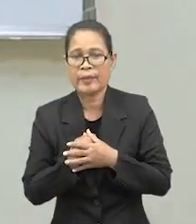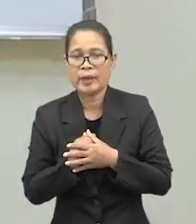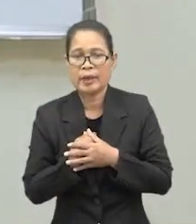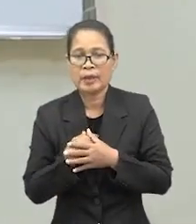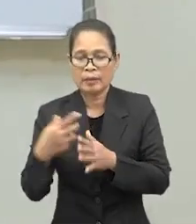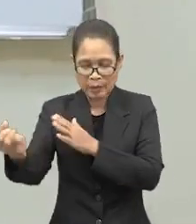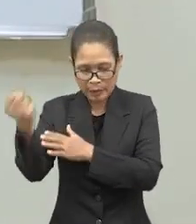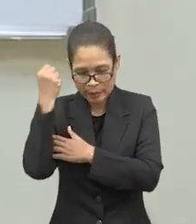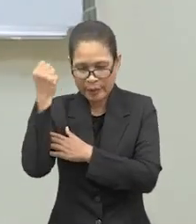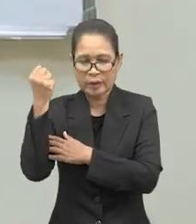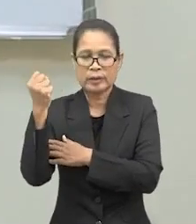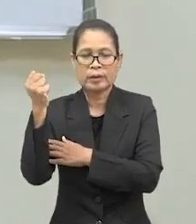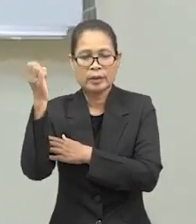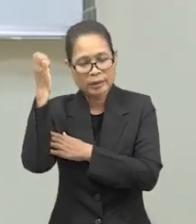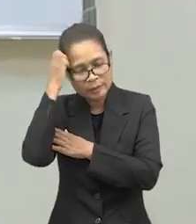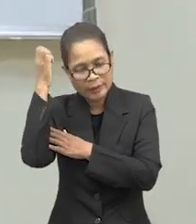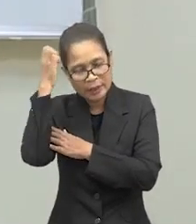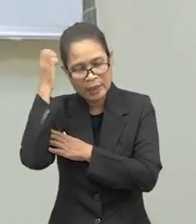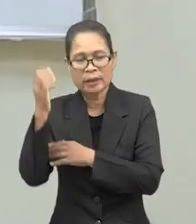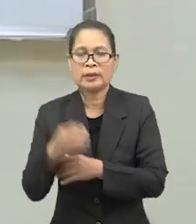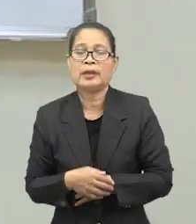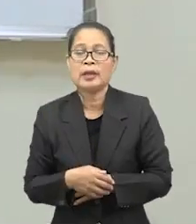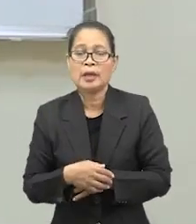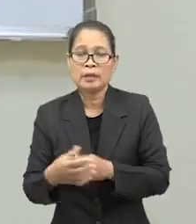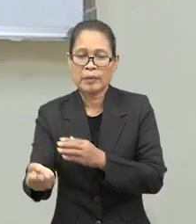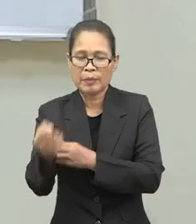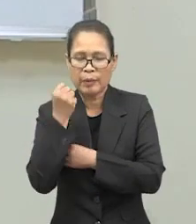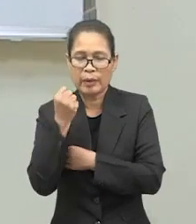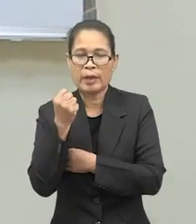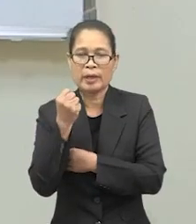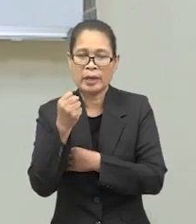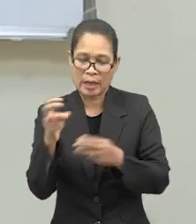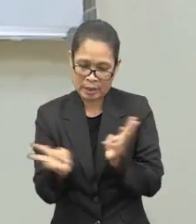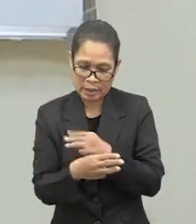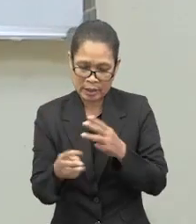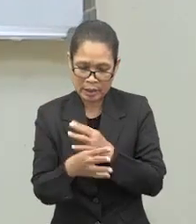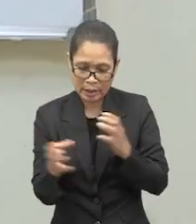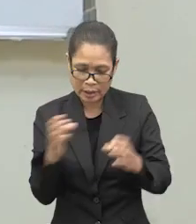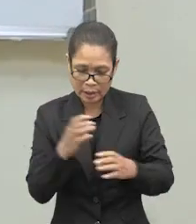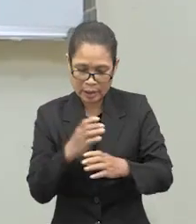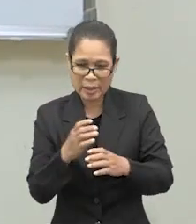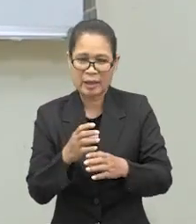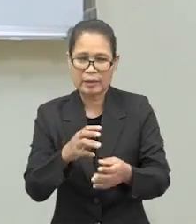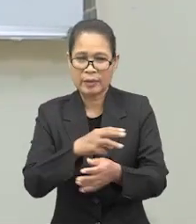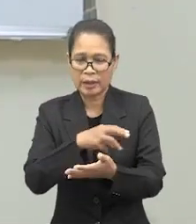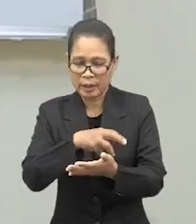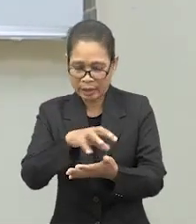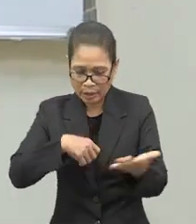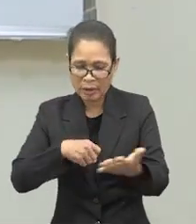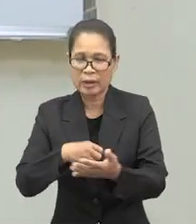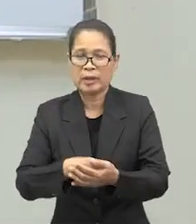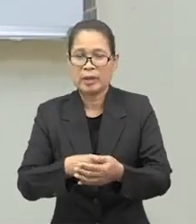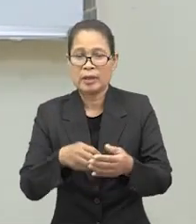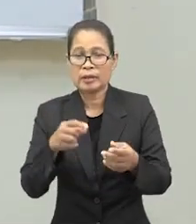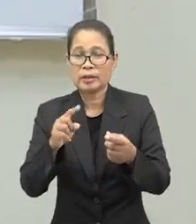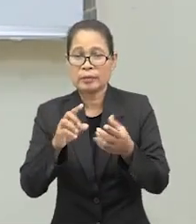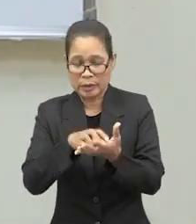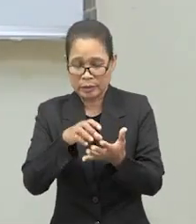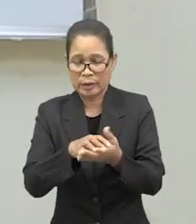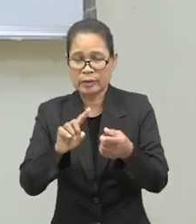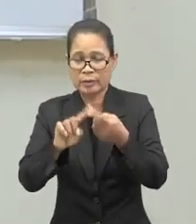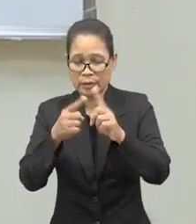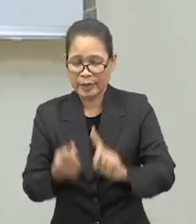tè ỏi nè kêu nè đập bay bùng rưng chấm nét đằng phò cồn đập bay bùng rưng ca kẹn nề phần màn vị thị đỏ chấm nôn tua sụp